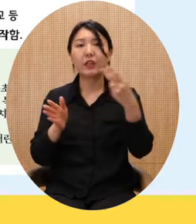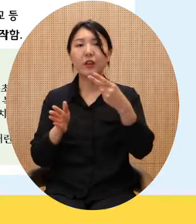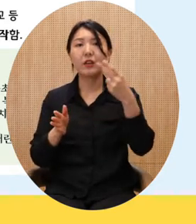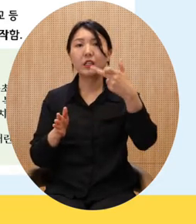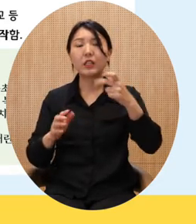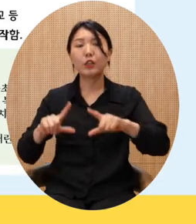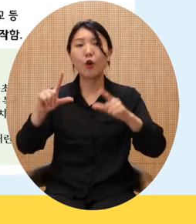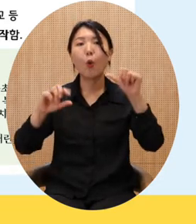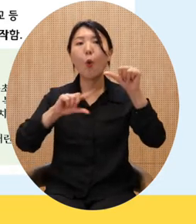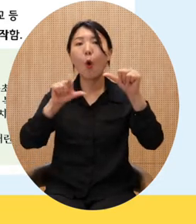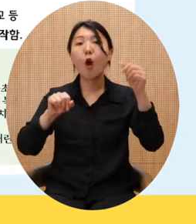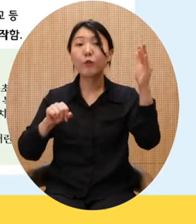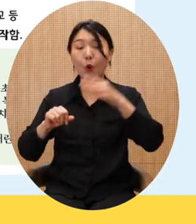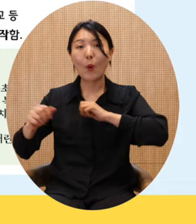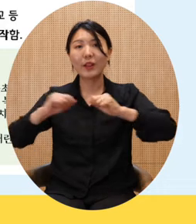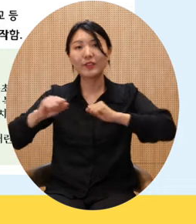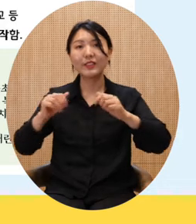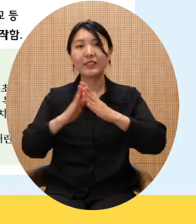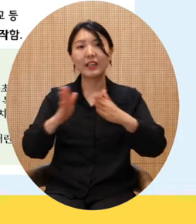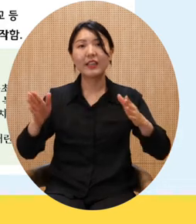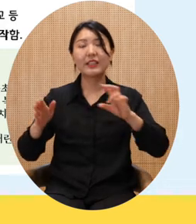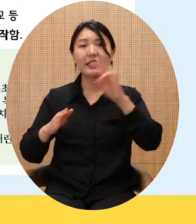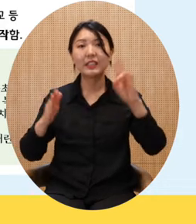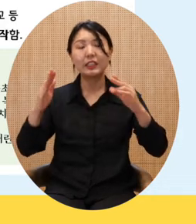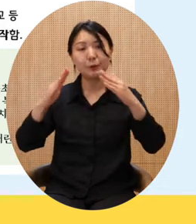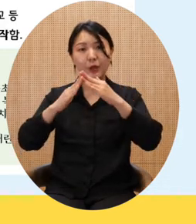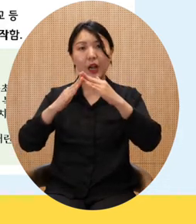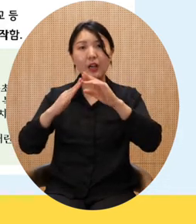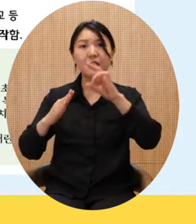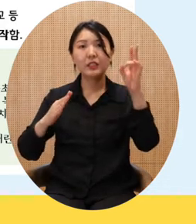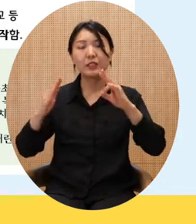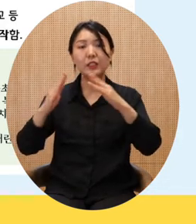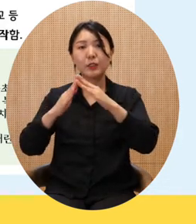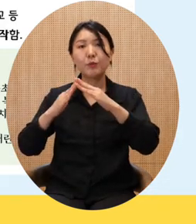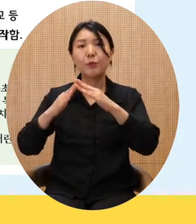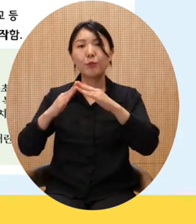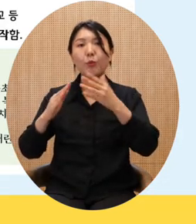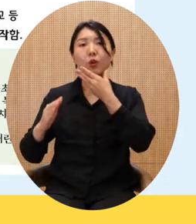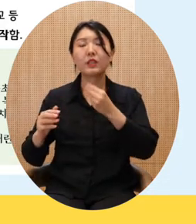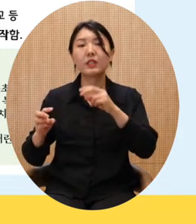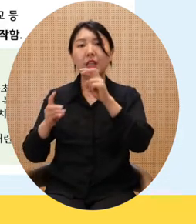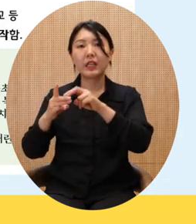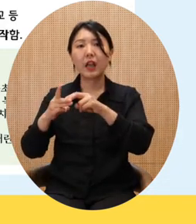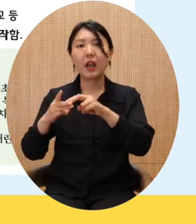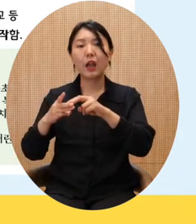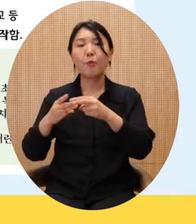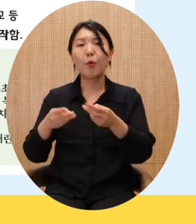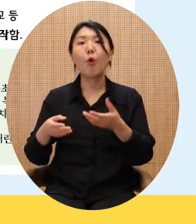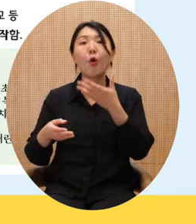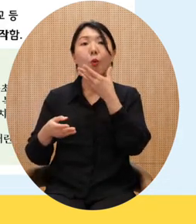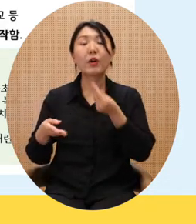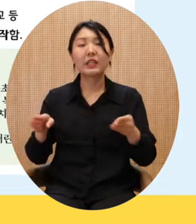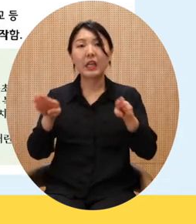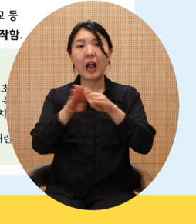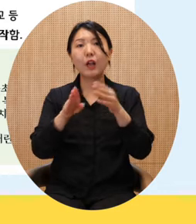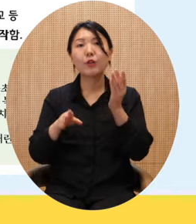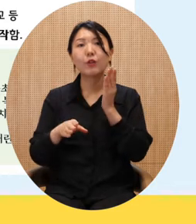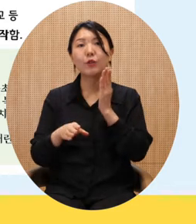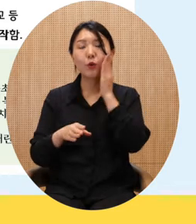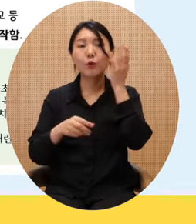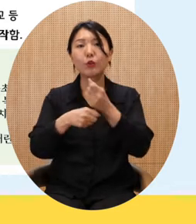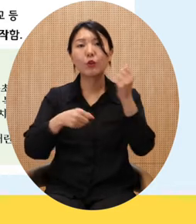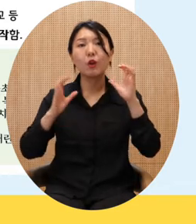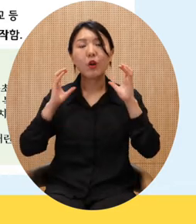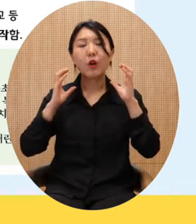시작하였습니다. 시흥시 주택과 시흥주거복지센터, 정왕종합사회복지관, 초록우산 어린이재단